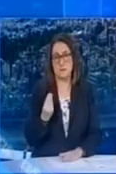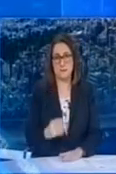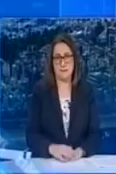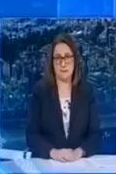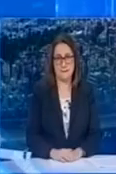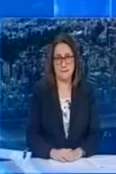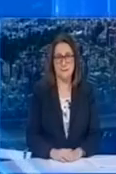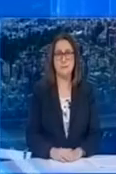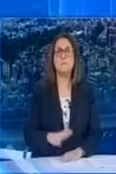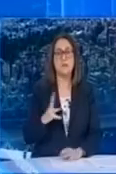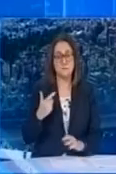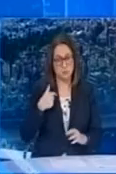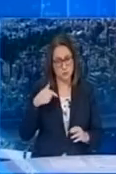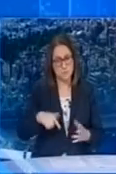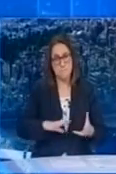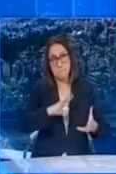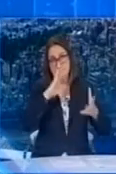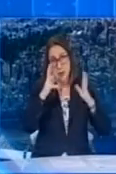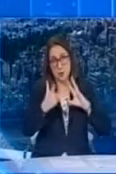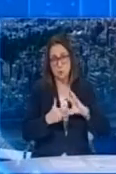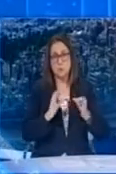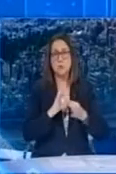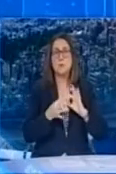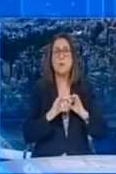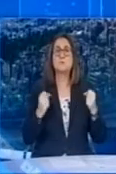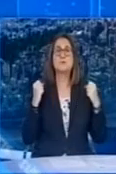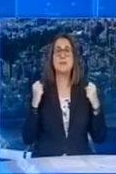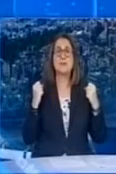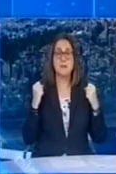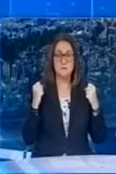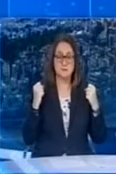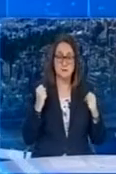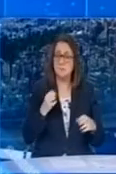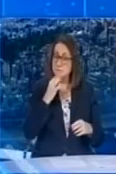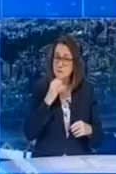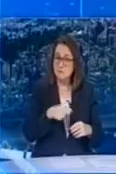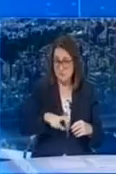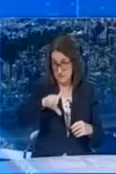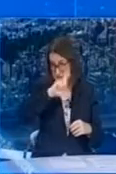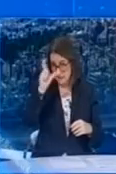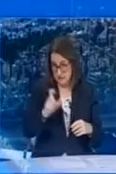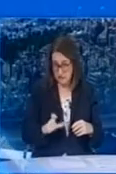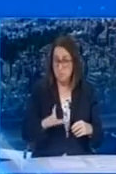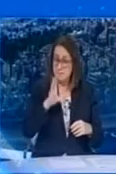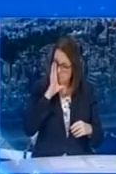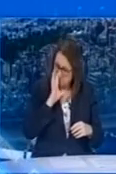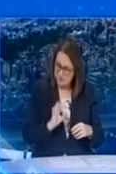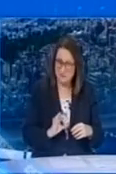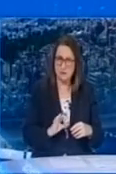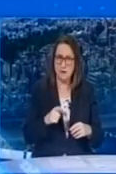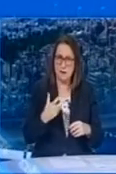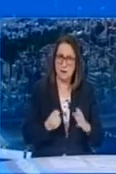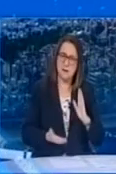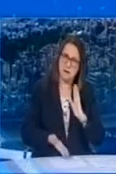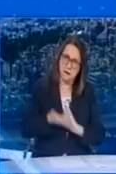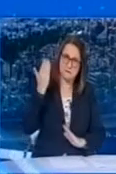σύμφωνα με τα στοιχεία του Παγκόσμιου Οργανισμού Υγείας, ότι η Ιταλία πράγματι έχει και αυτή μια